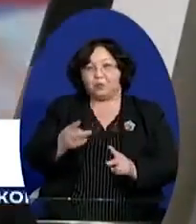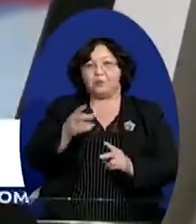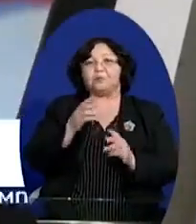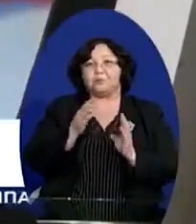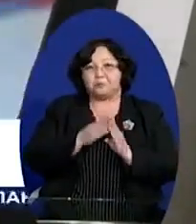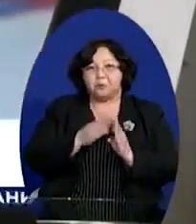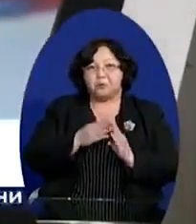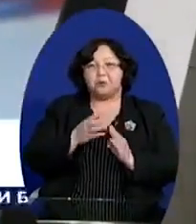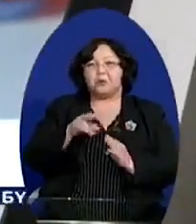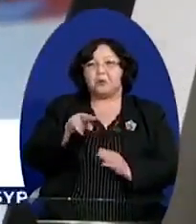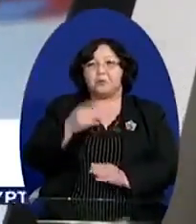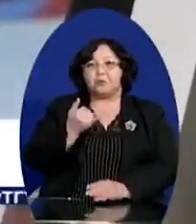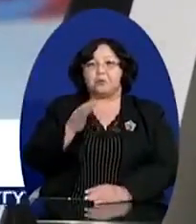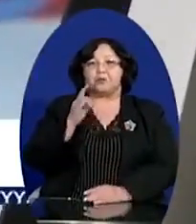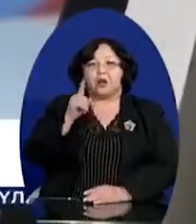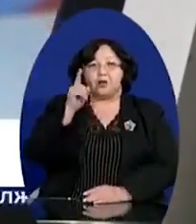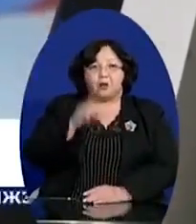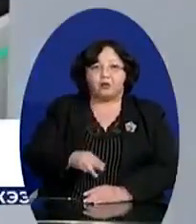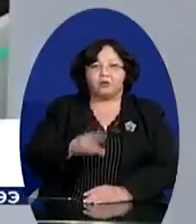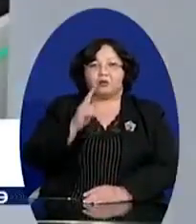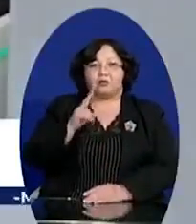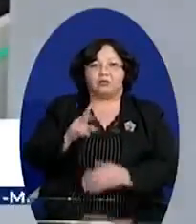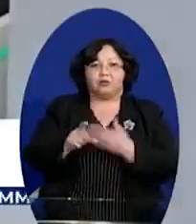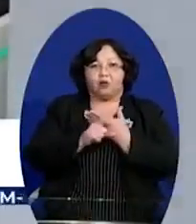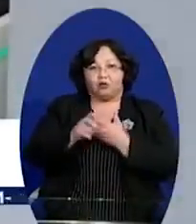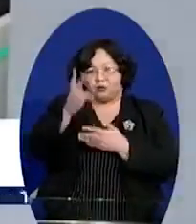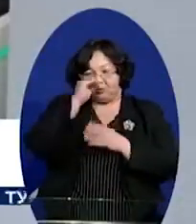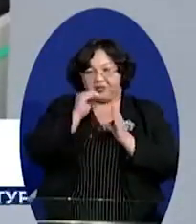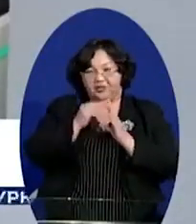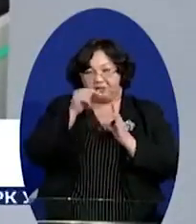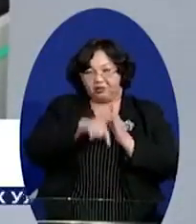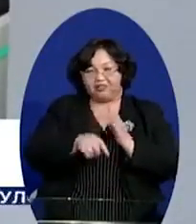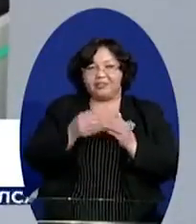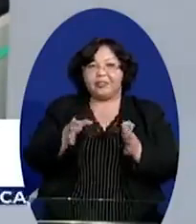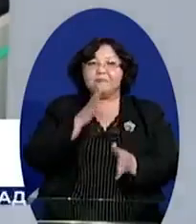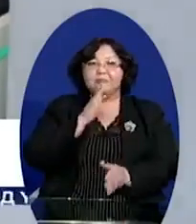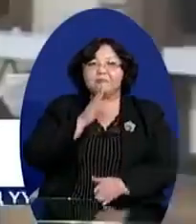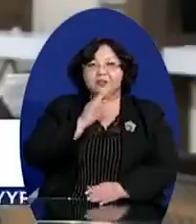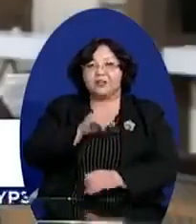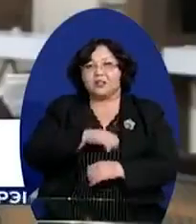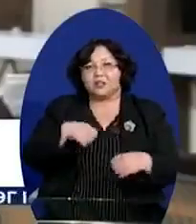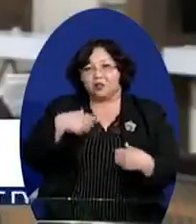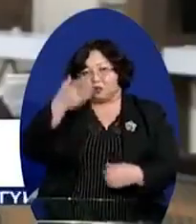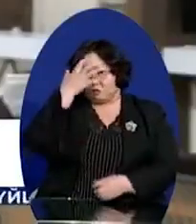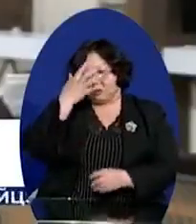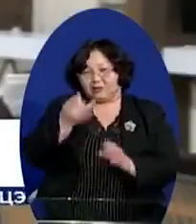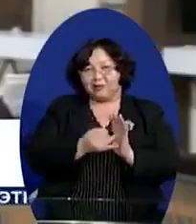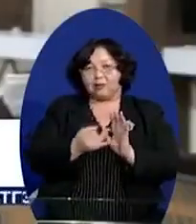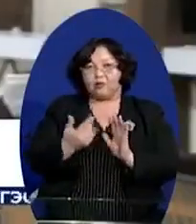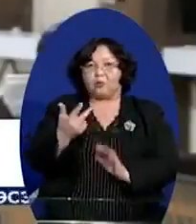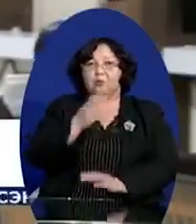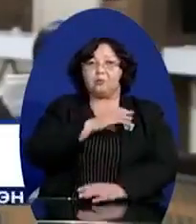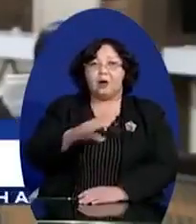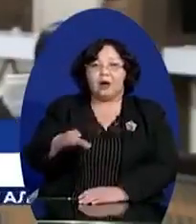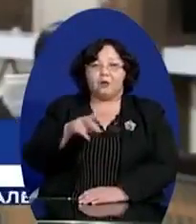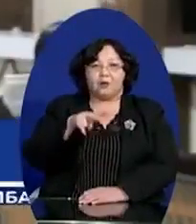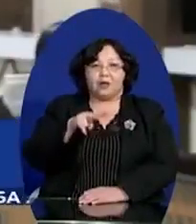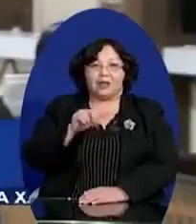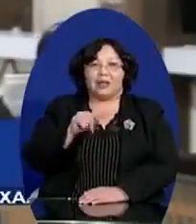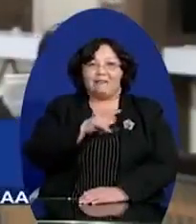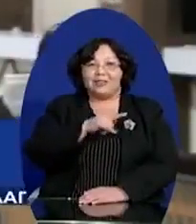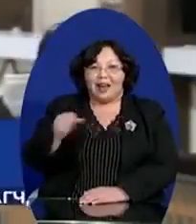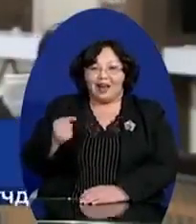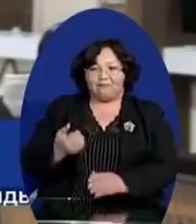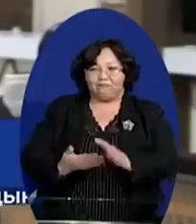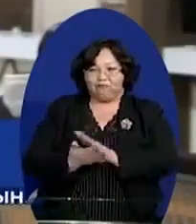дахь консулын газарт нэхэр болсон байна. Иргэд төрийн 73 байгууллагаас лавлгаа бичгээр үн